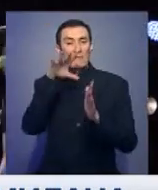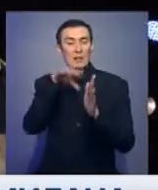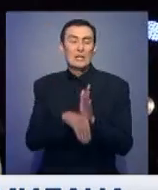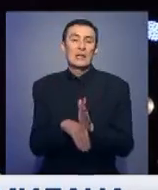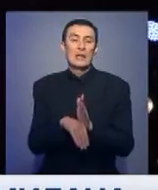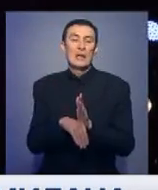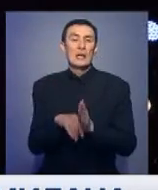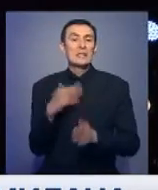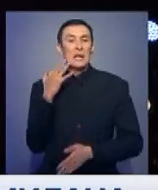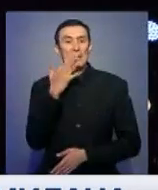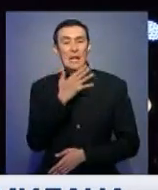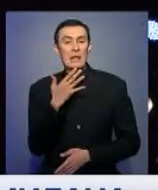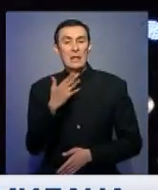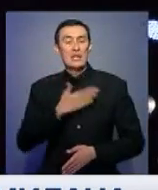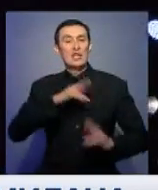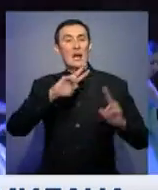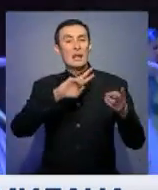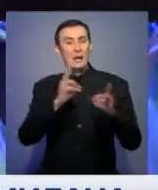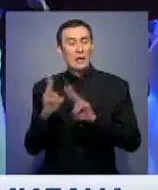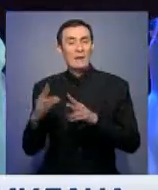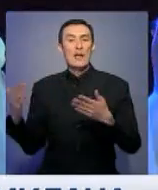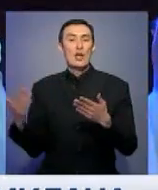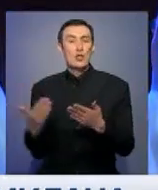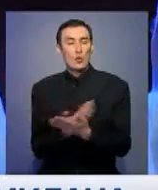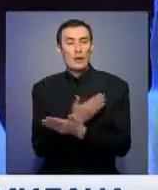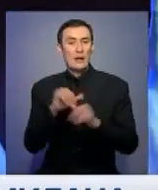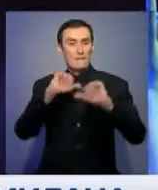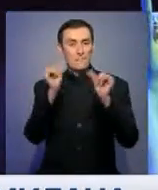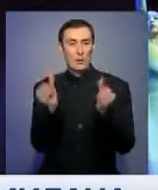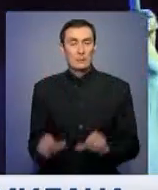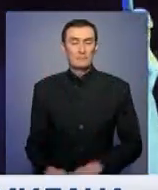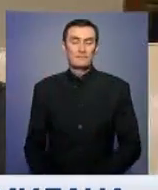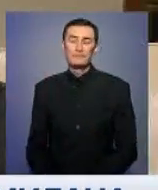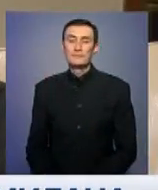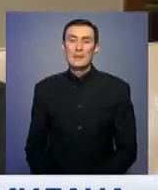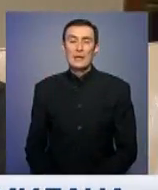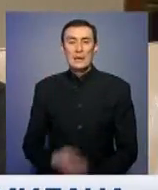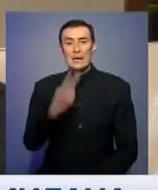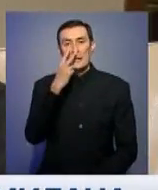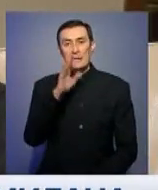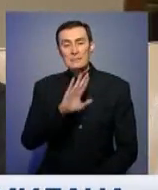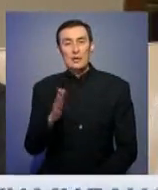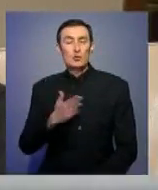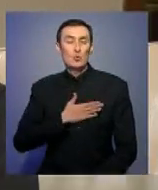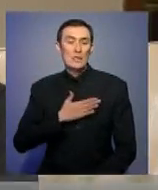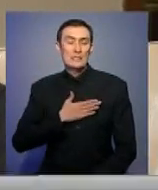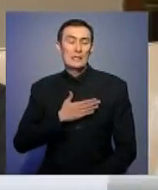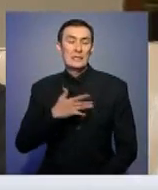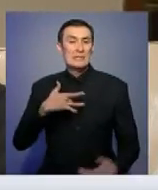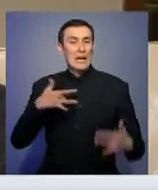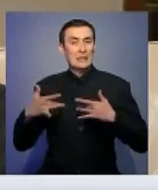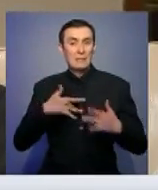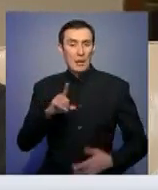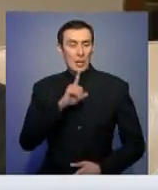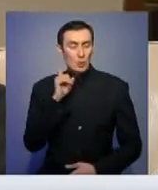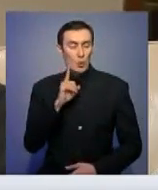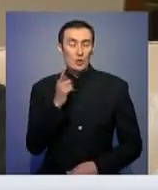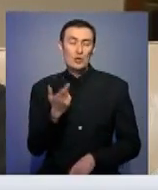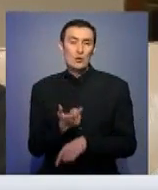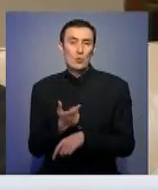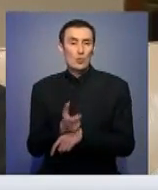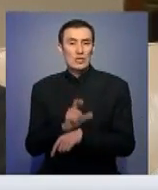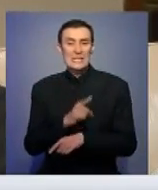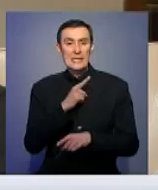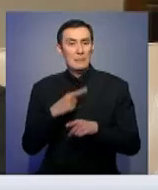образцы национальной хореографии в новой интерпретации. Несмотря на то, что театр молодой, но он достаточно